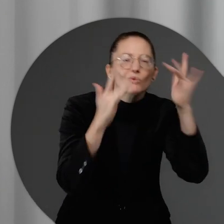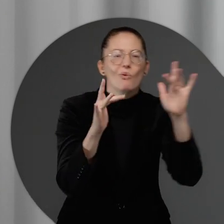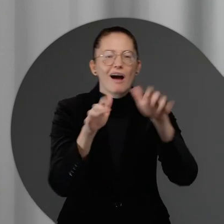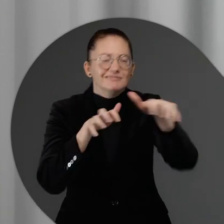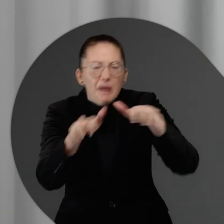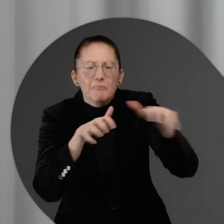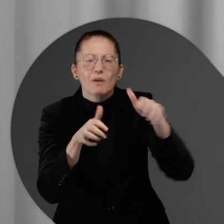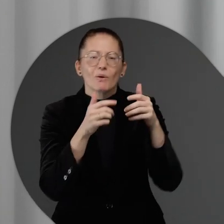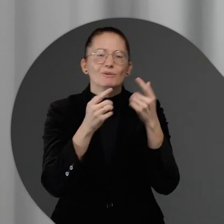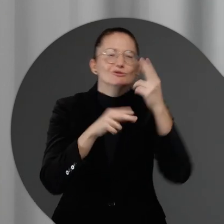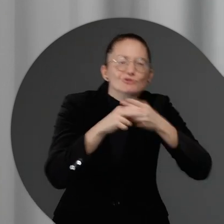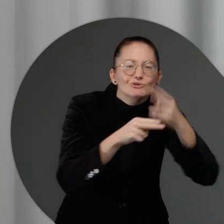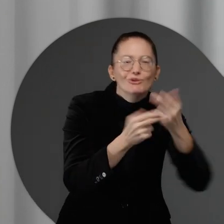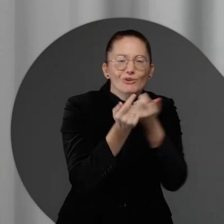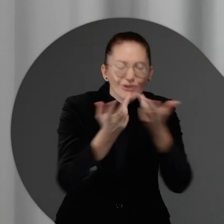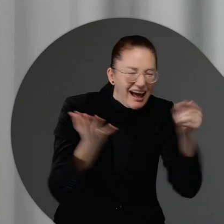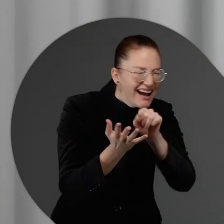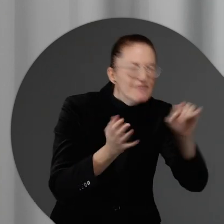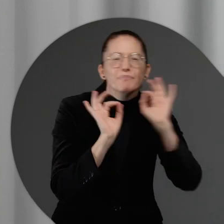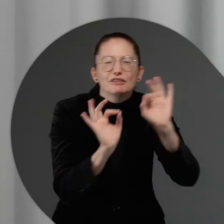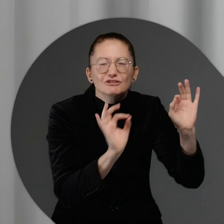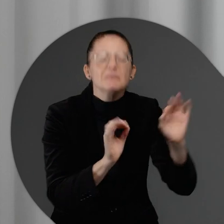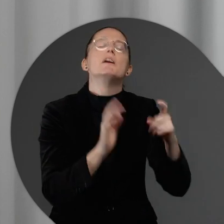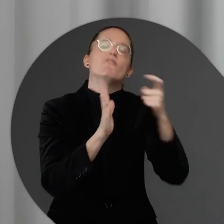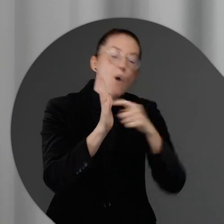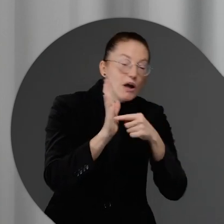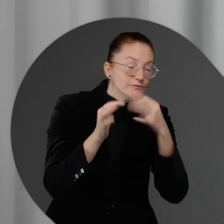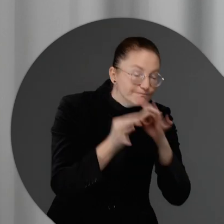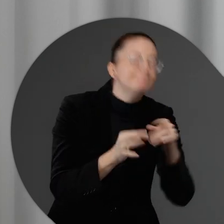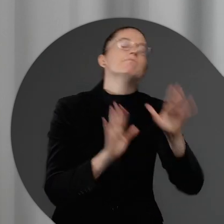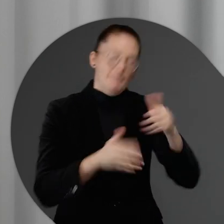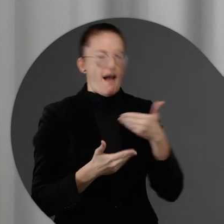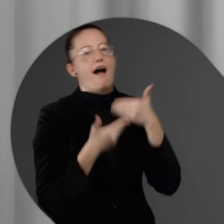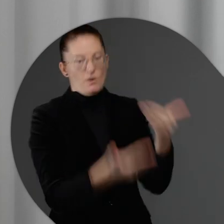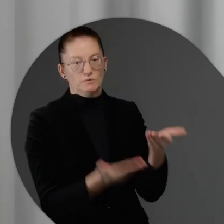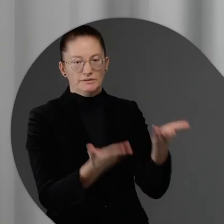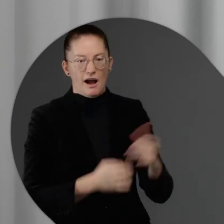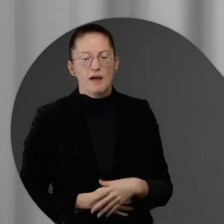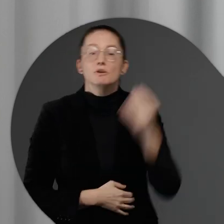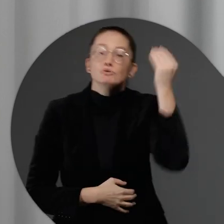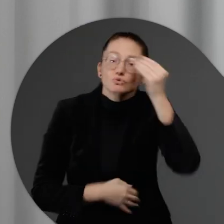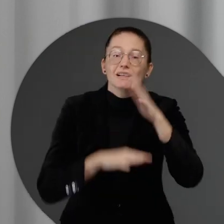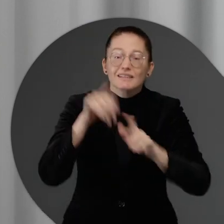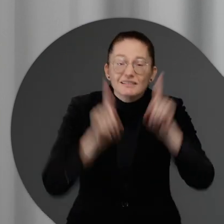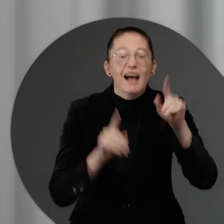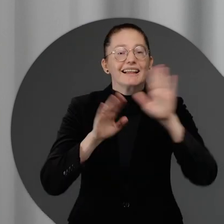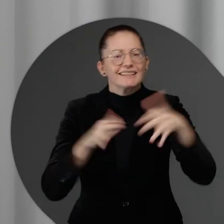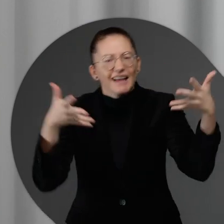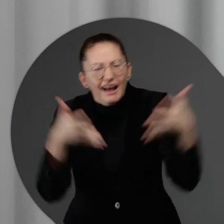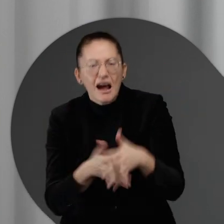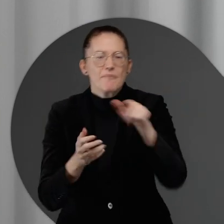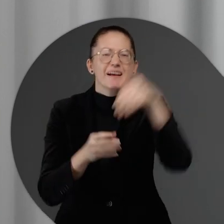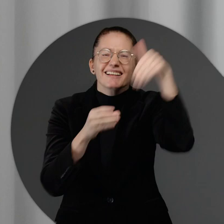Kulturerbesammlungen ausgenommen unter bestimmten Voraussetzungen. Schulen, Kindergärten, Kinderkrippen, da sind eigentlich fast alle